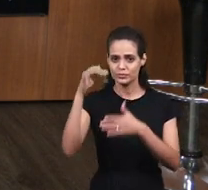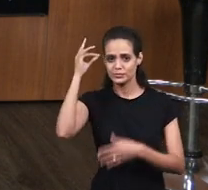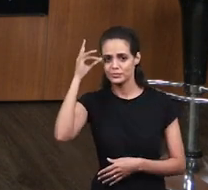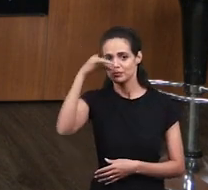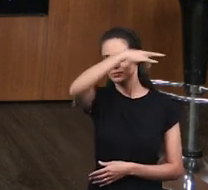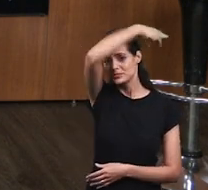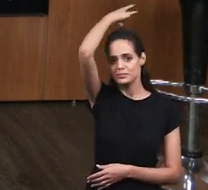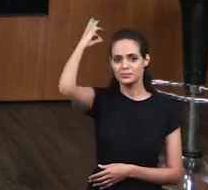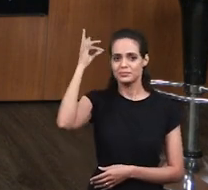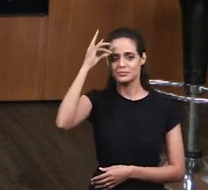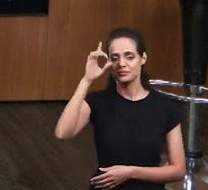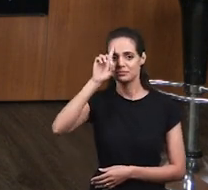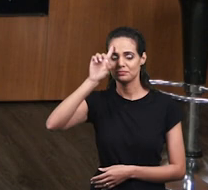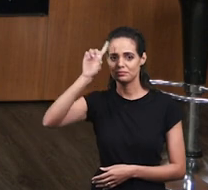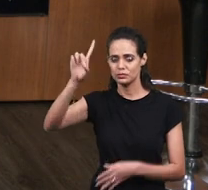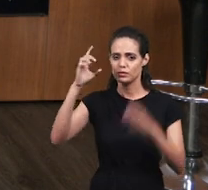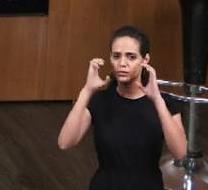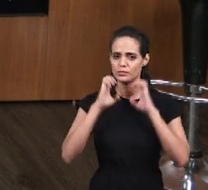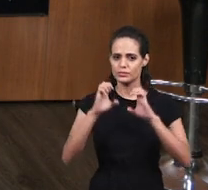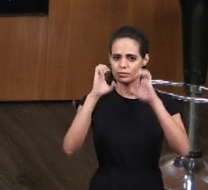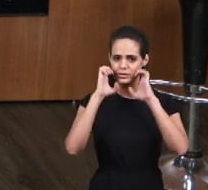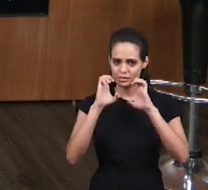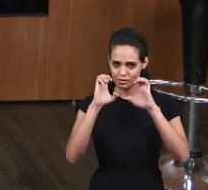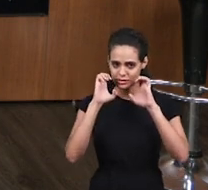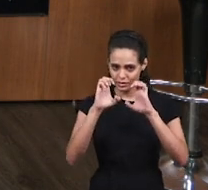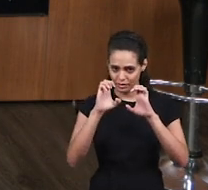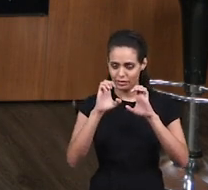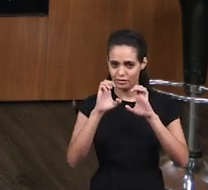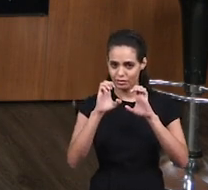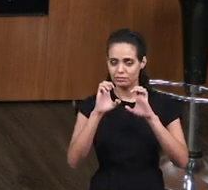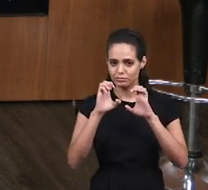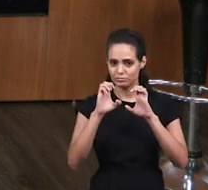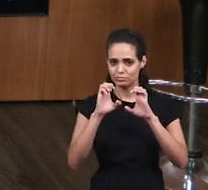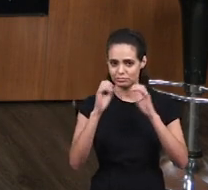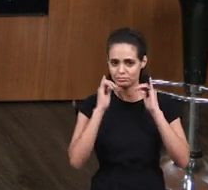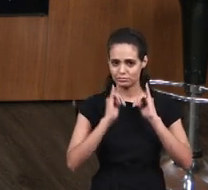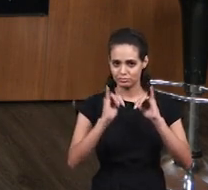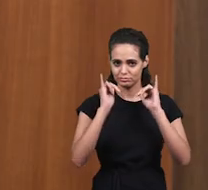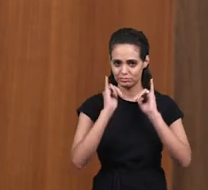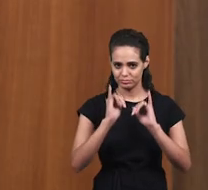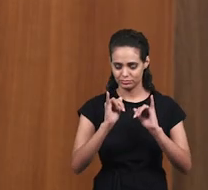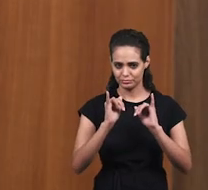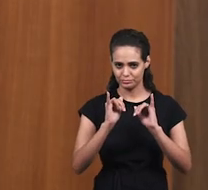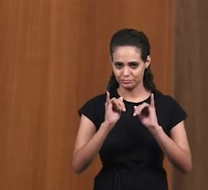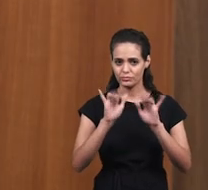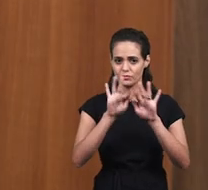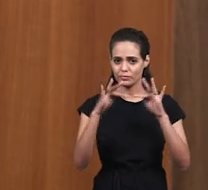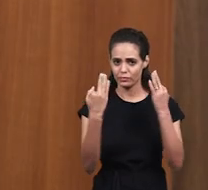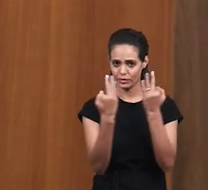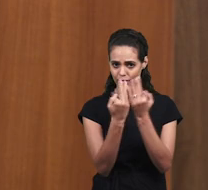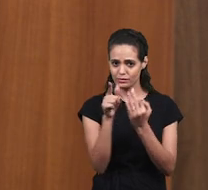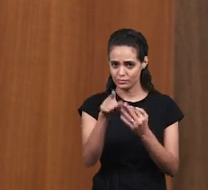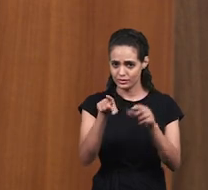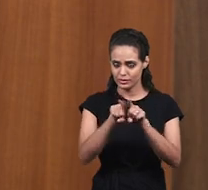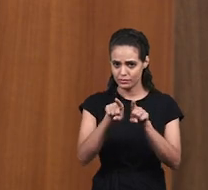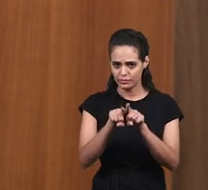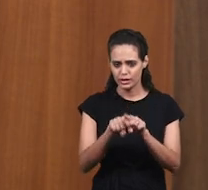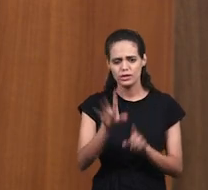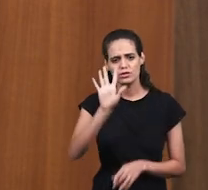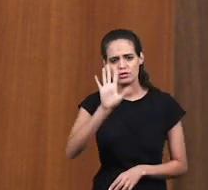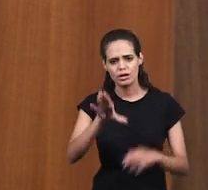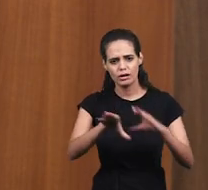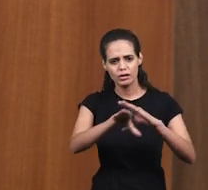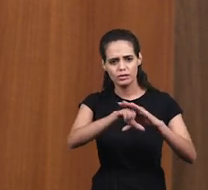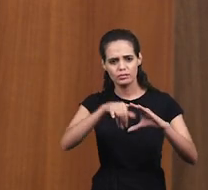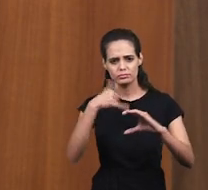de Dieu qui annonce l'Évangile et qui est fait pour toute votre famille. Vous avez déjà accédé à notre canal